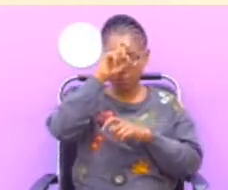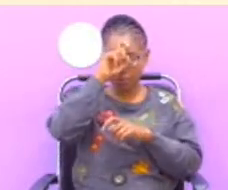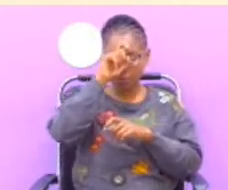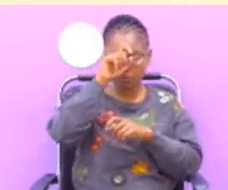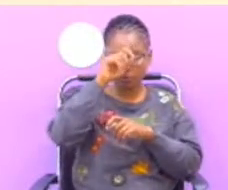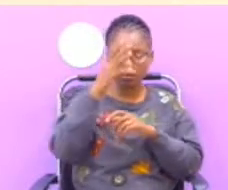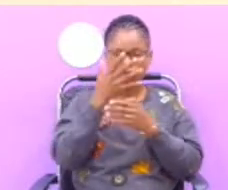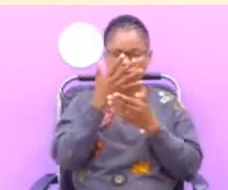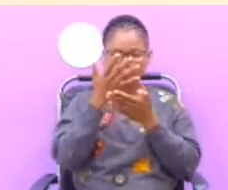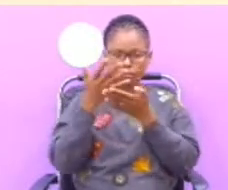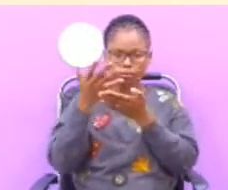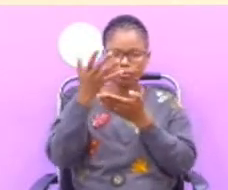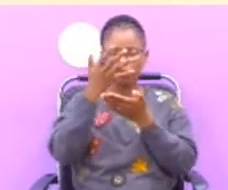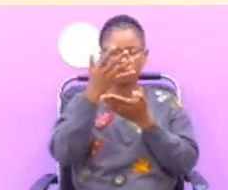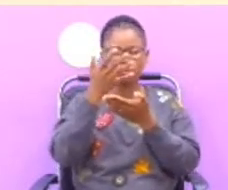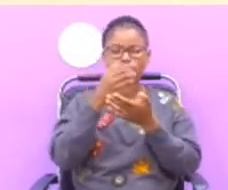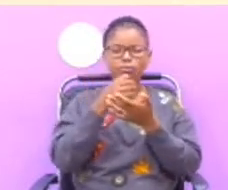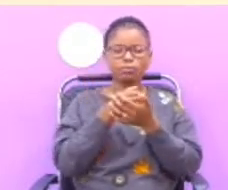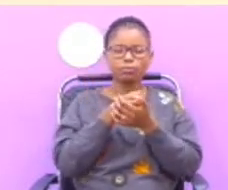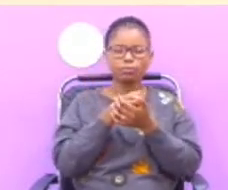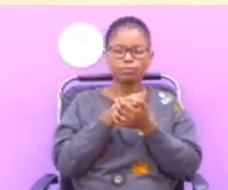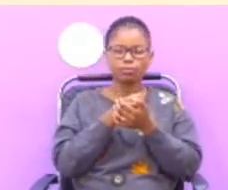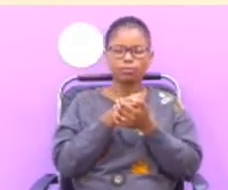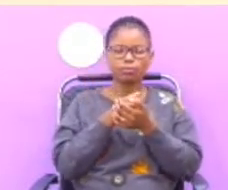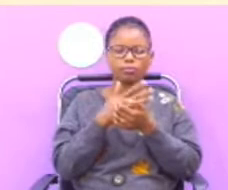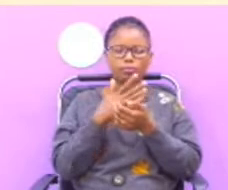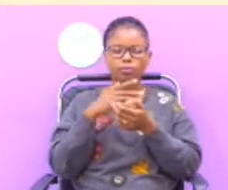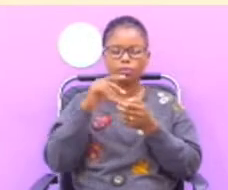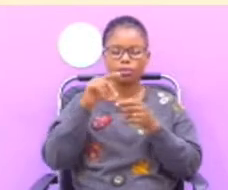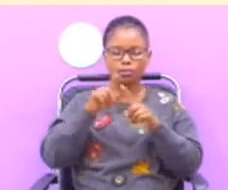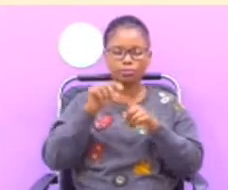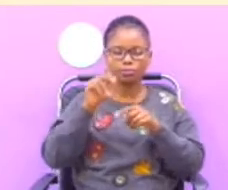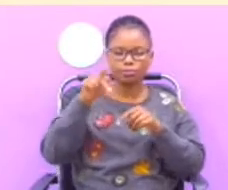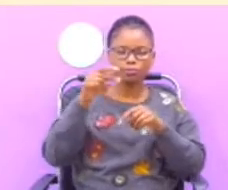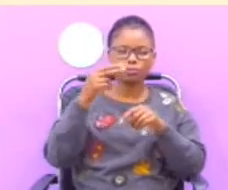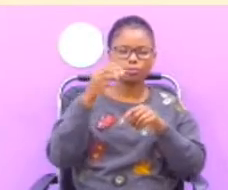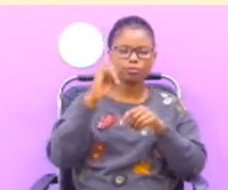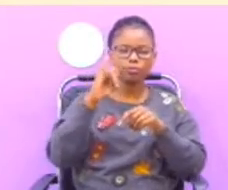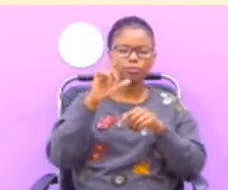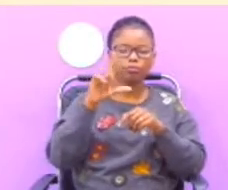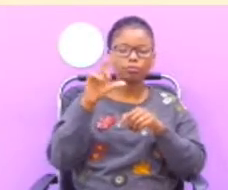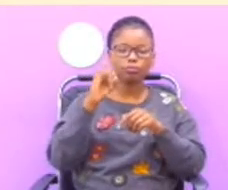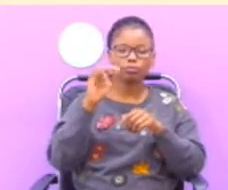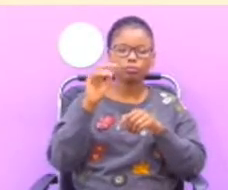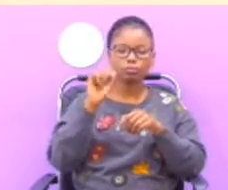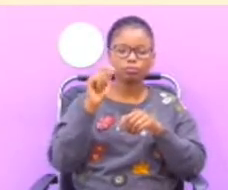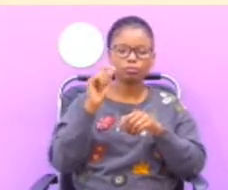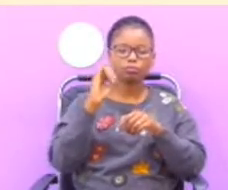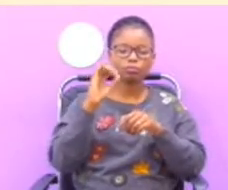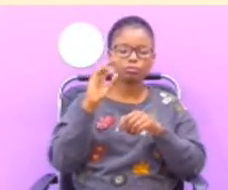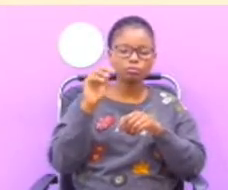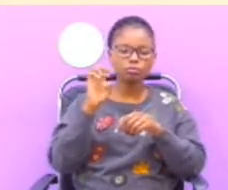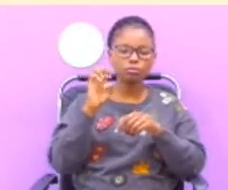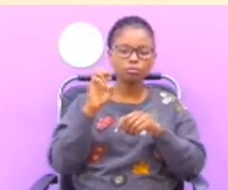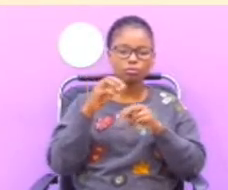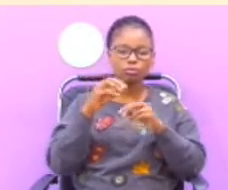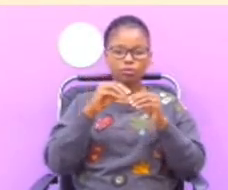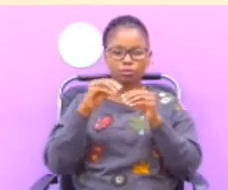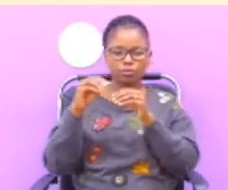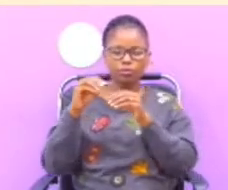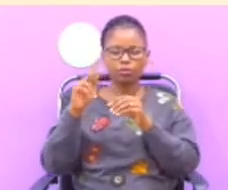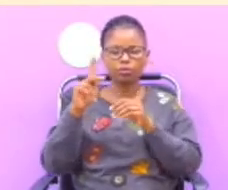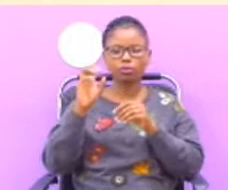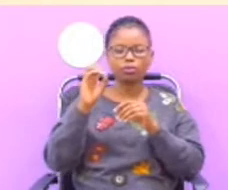sana. Moime kuo. Na wafilisti madiko maroiga gai ya kemaruta moime